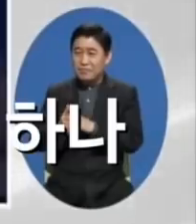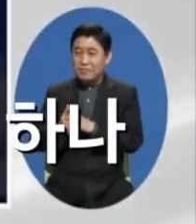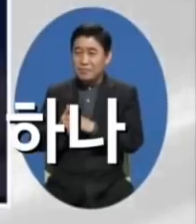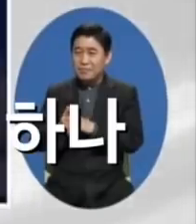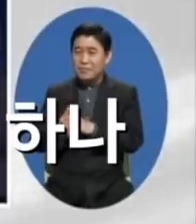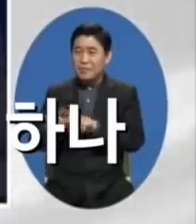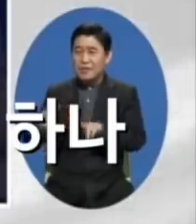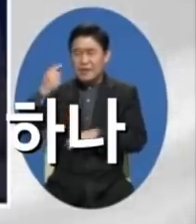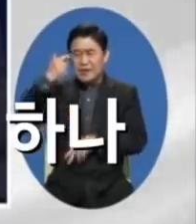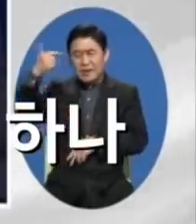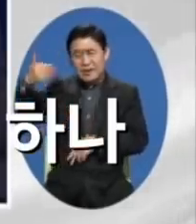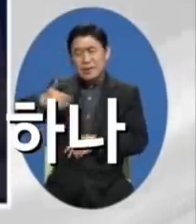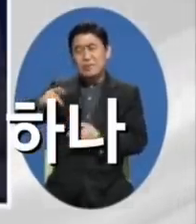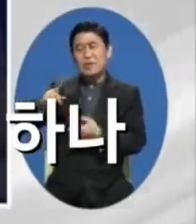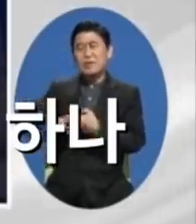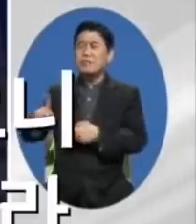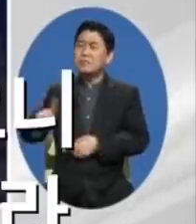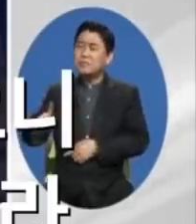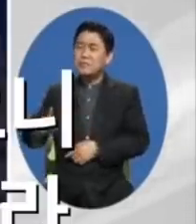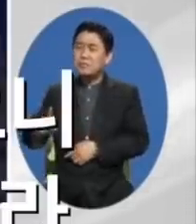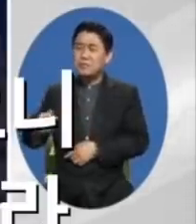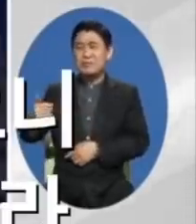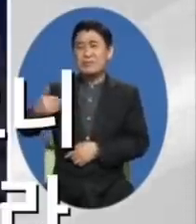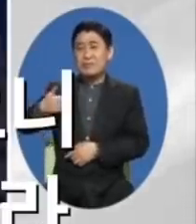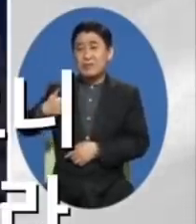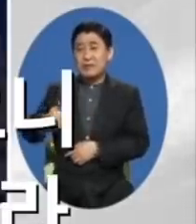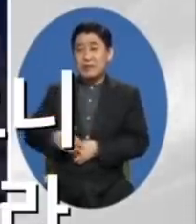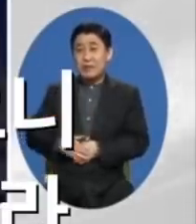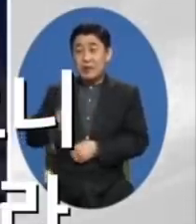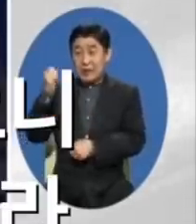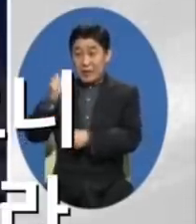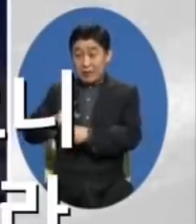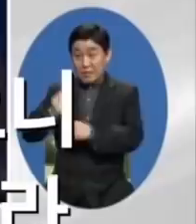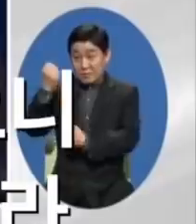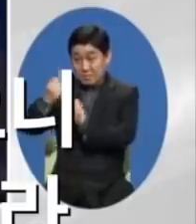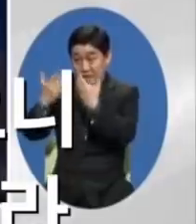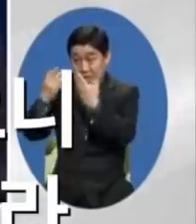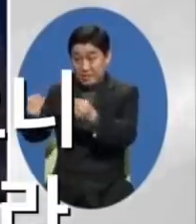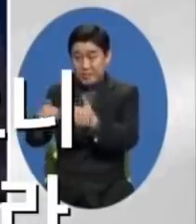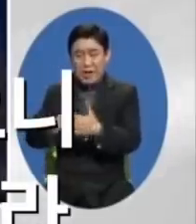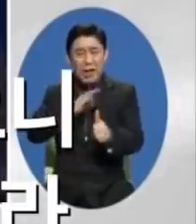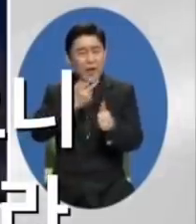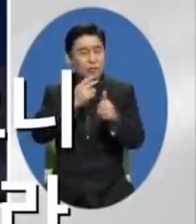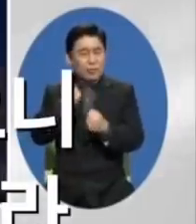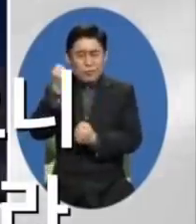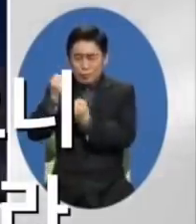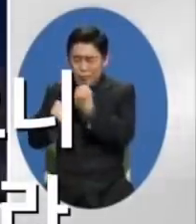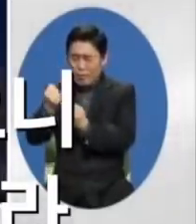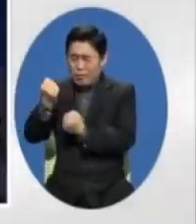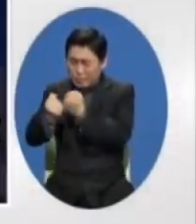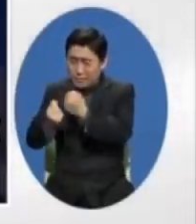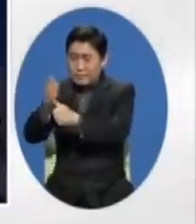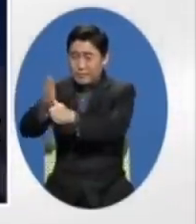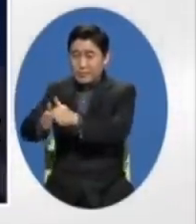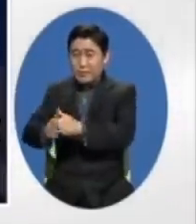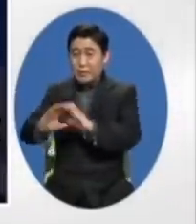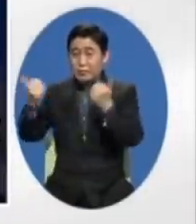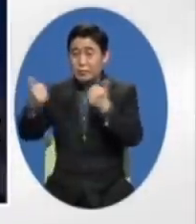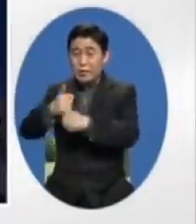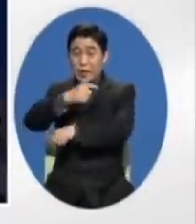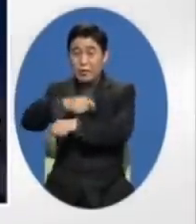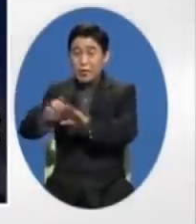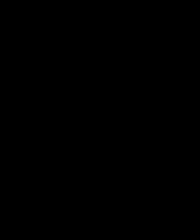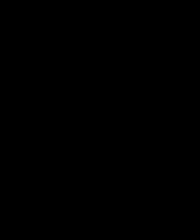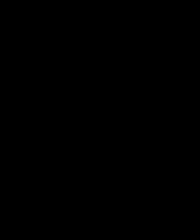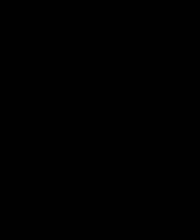제가 이 질문을 어떻게 받아들여야 될지 모르겠습니다. 저는 이미 해명이 끝났고요. 안철수 후보님 열심히 해명하십시오. 그 국회 상임위